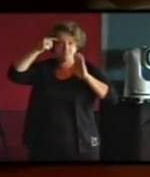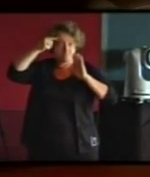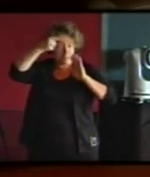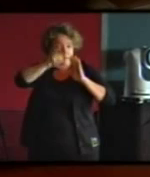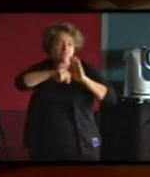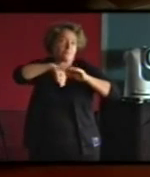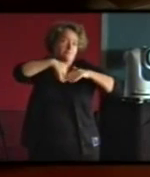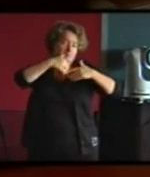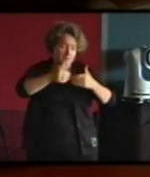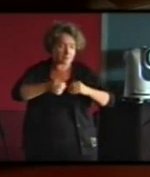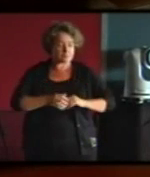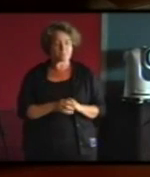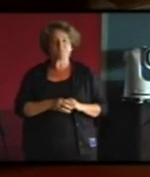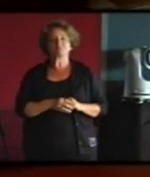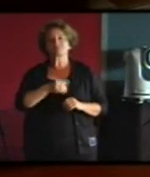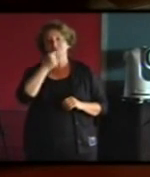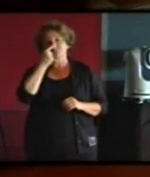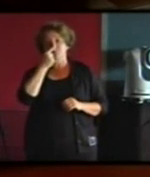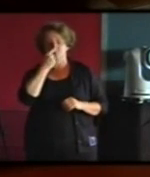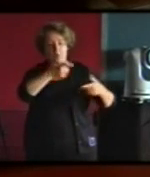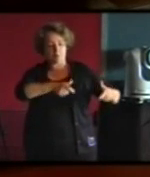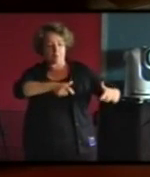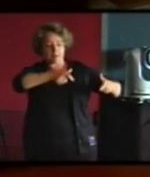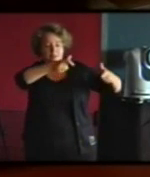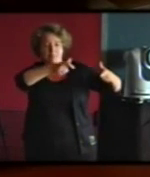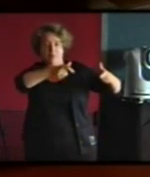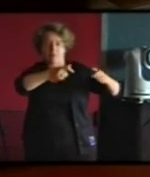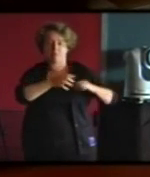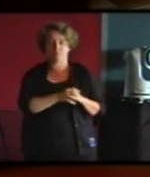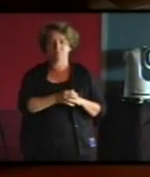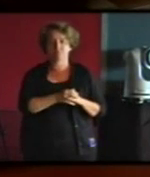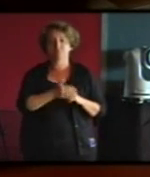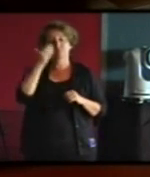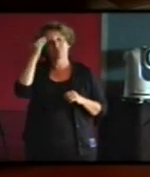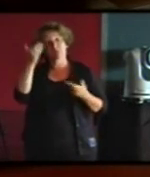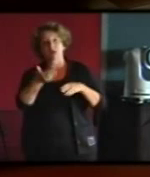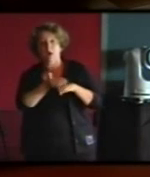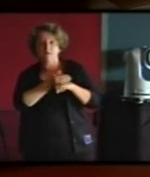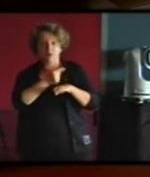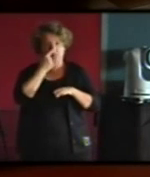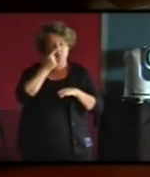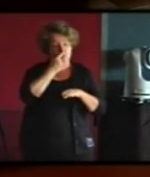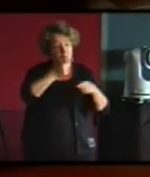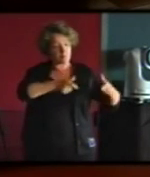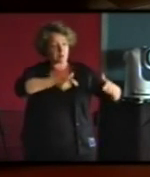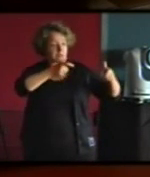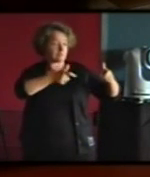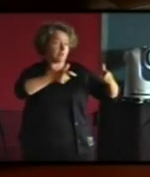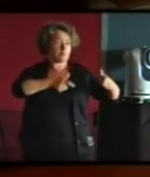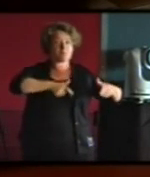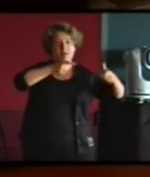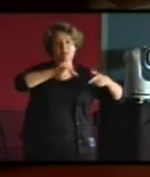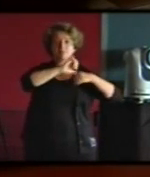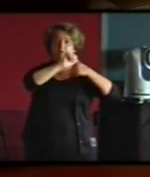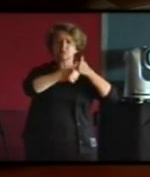je compte un taux d'obsolescence, là où je comptais un taux d'obsolescence de 1% pour un immeuble